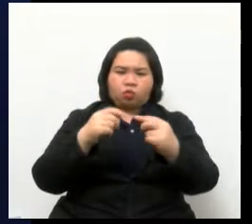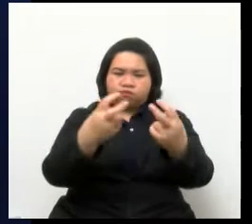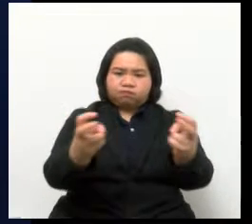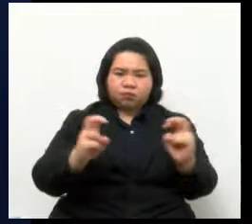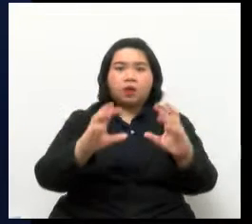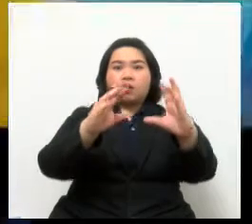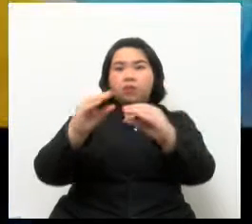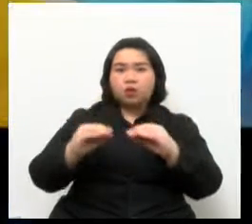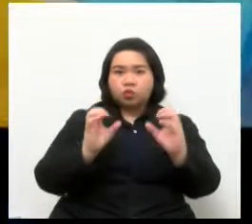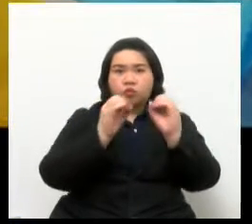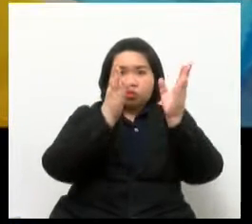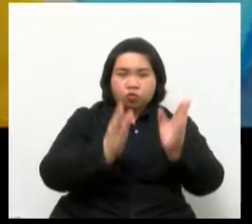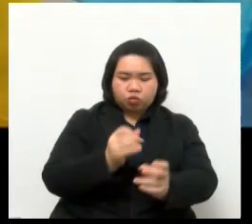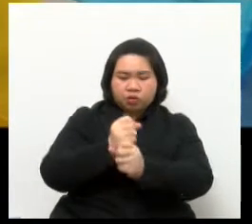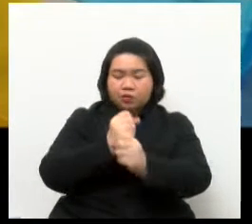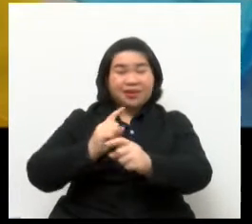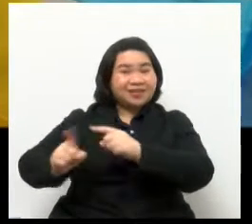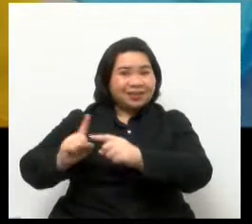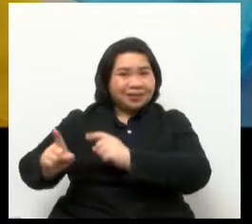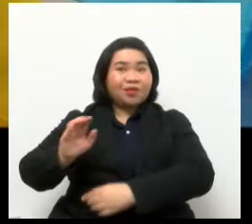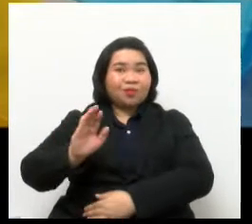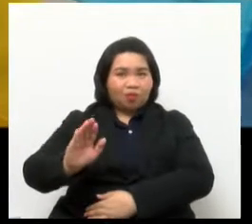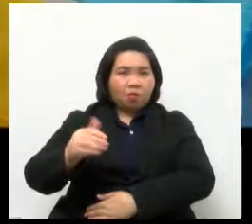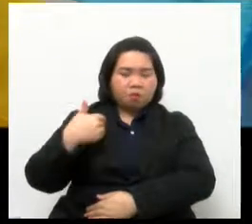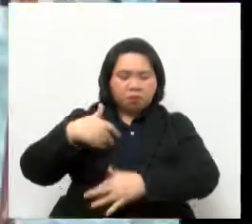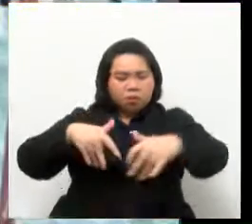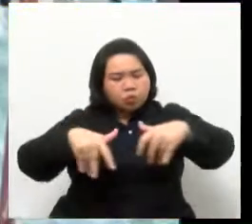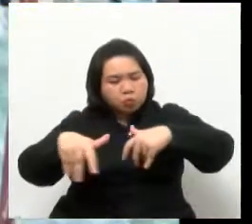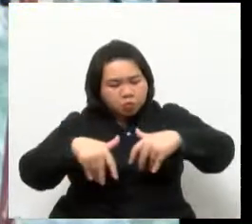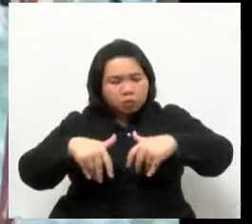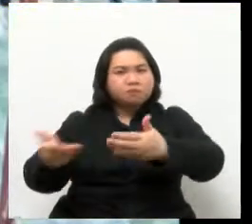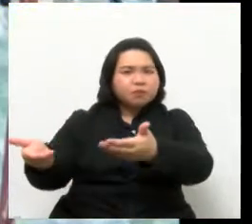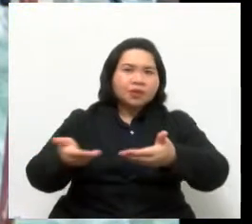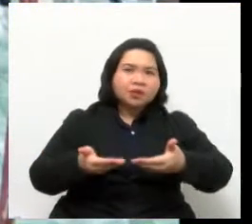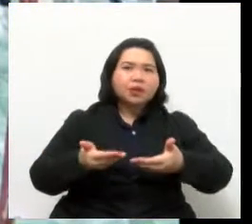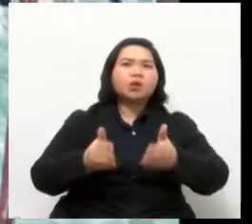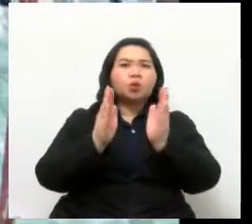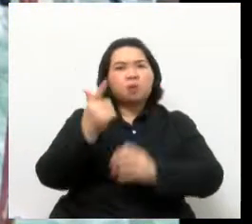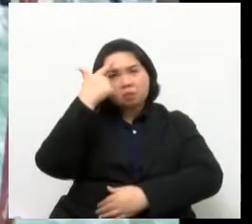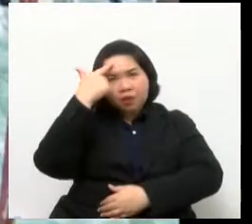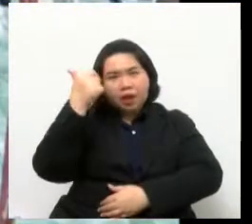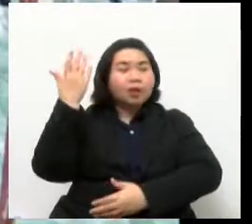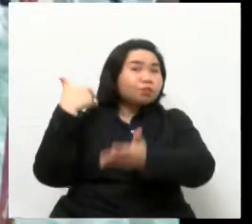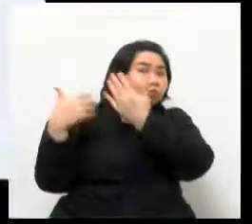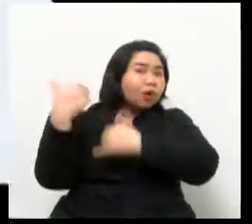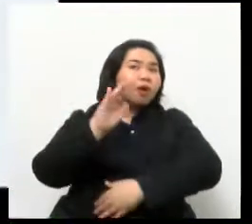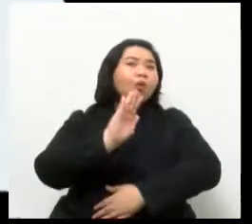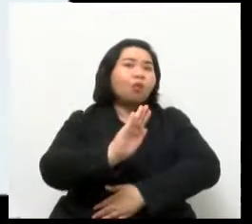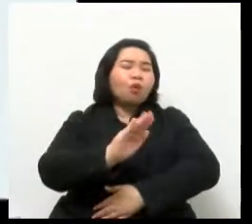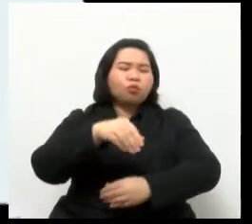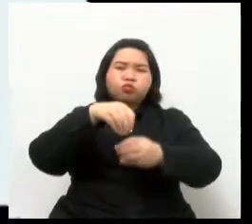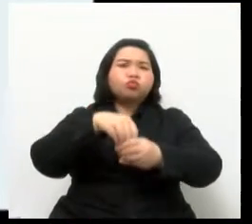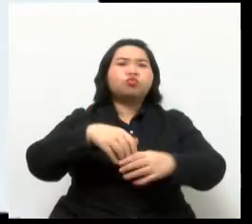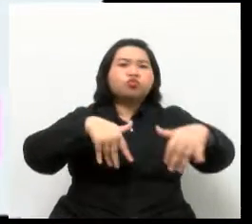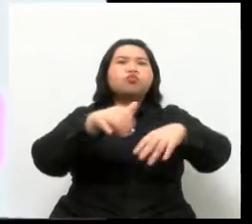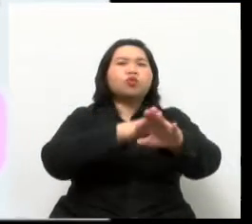คณะครูบุคลากรทางการศึกษาชุมชนปราชญ์ชาวบ้านภูมิปัญญาท้องถิ่นค้นหาความ